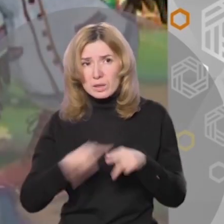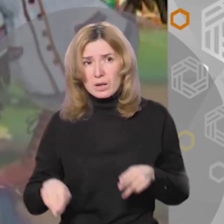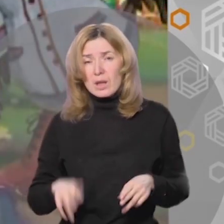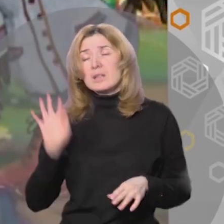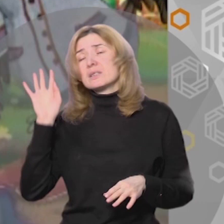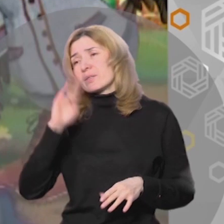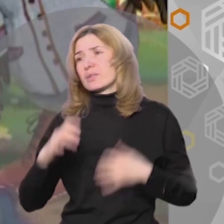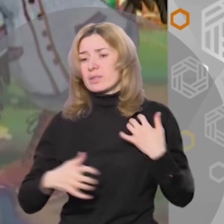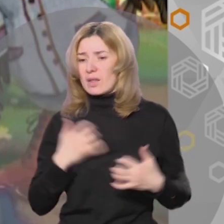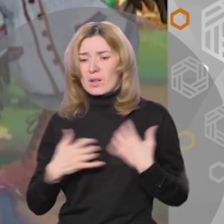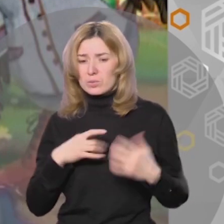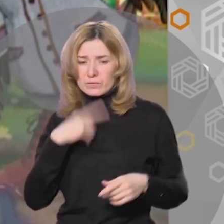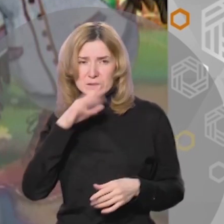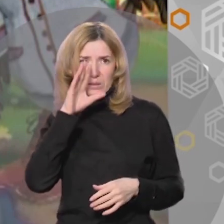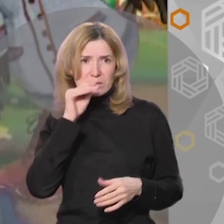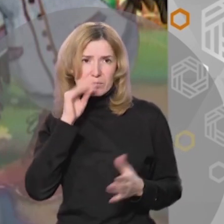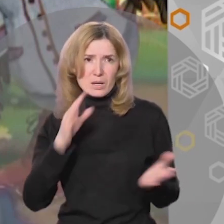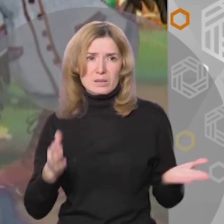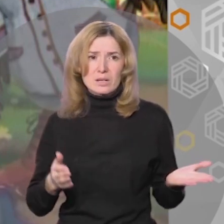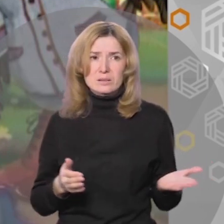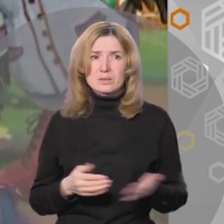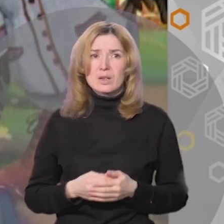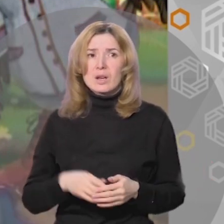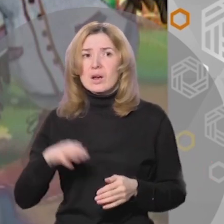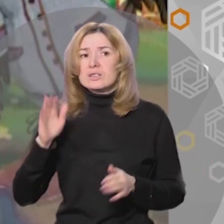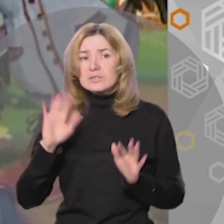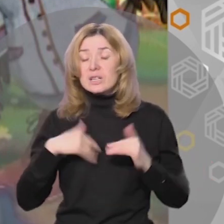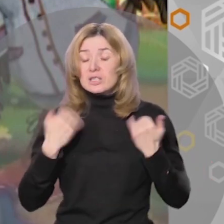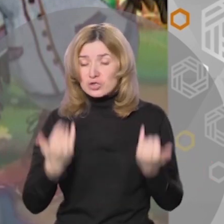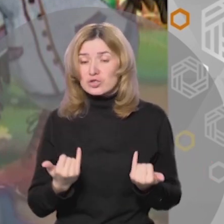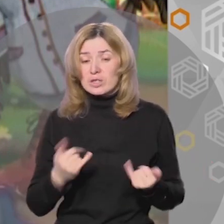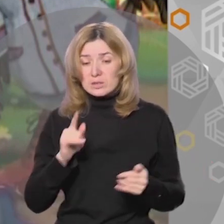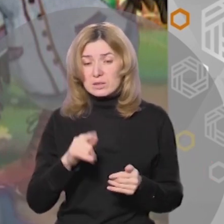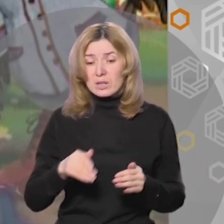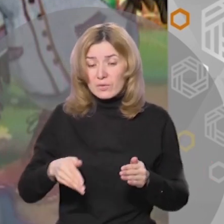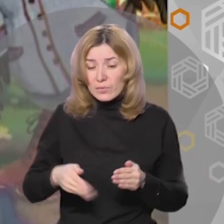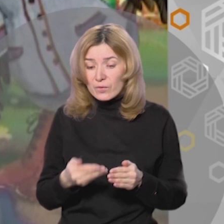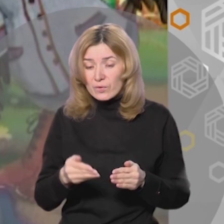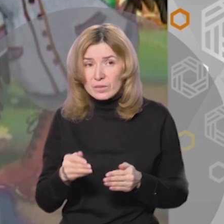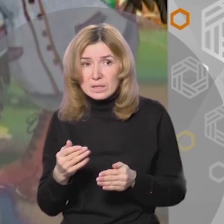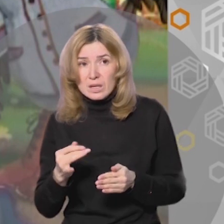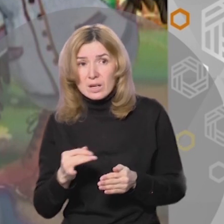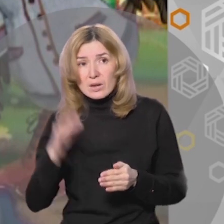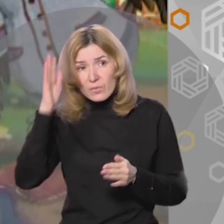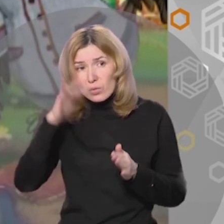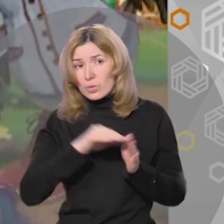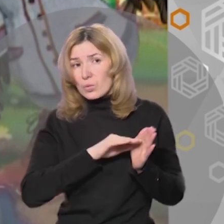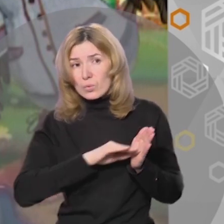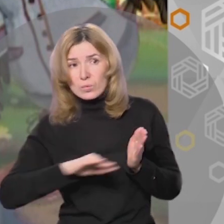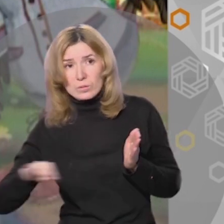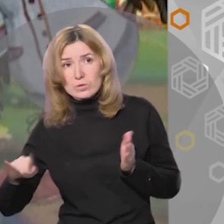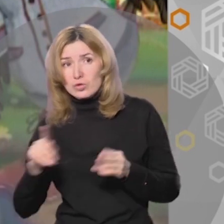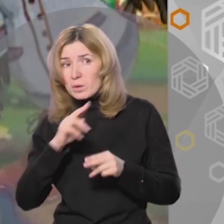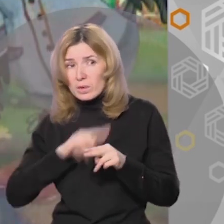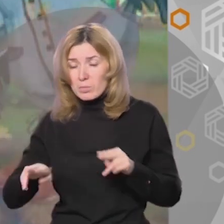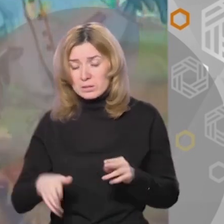Не стоит волноваться, друзья мои! Остановил его Бернар. Главное сейчас вынуть из лужи нашего юного друга, чтобы он